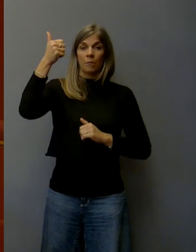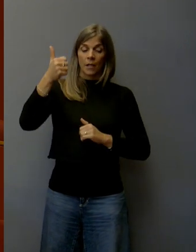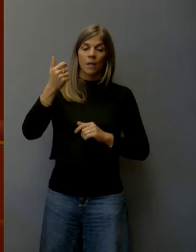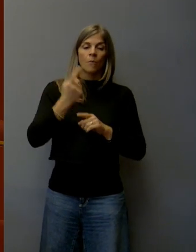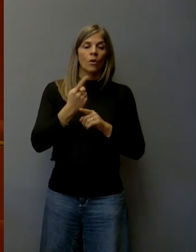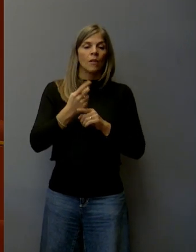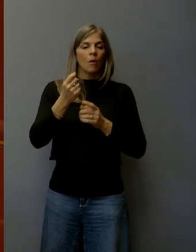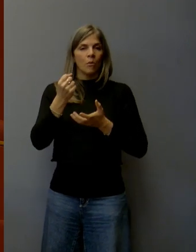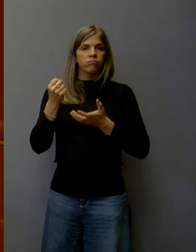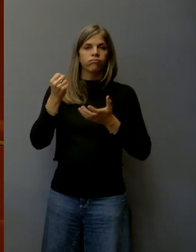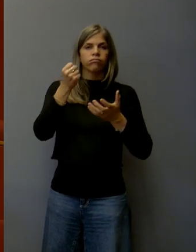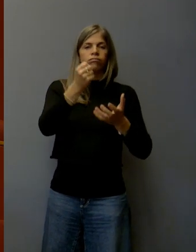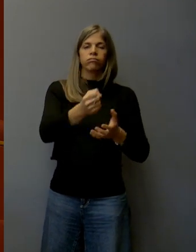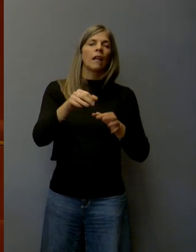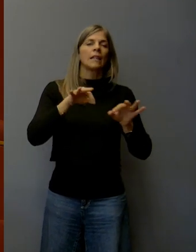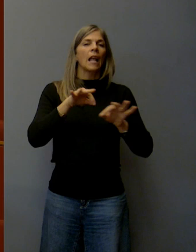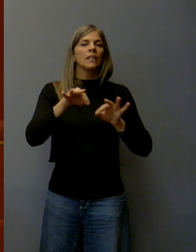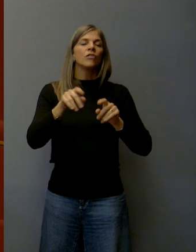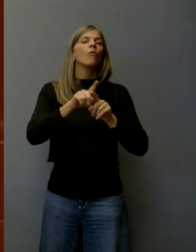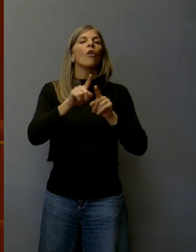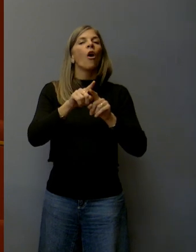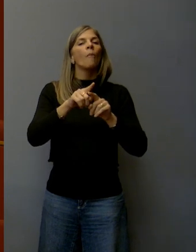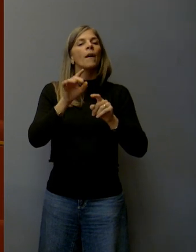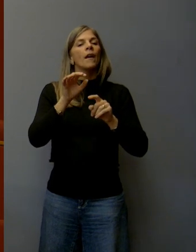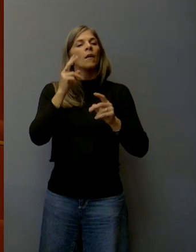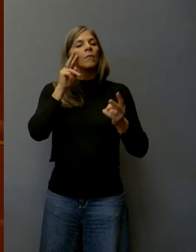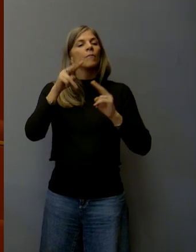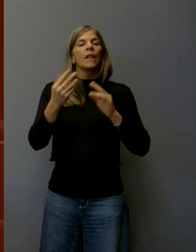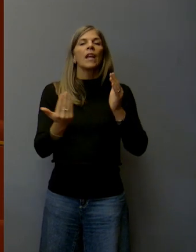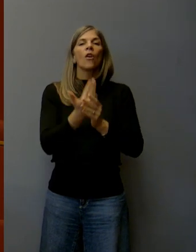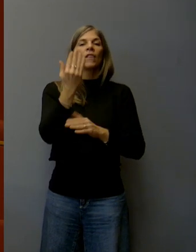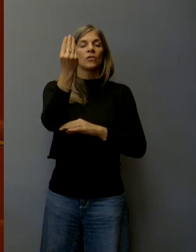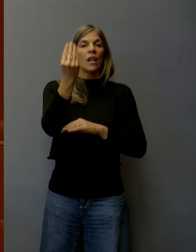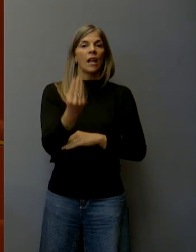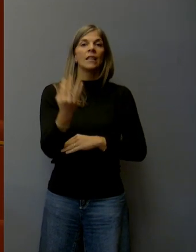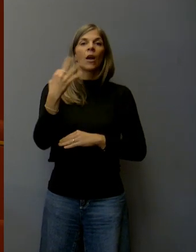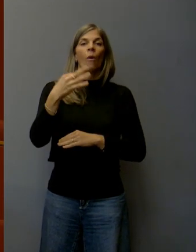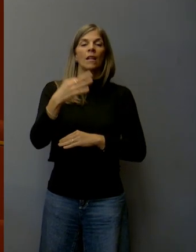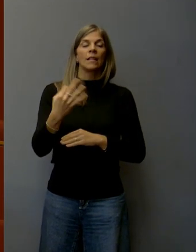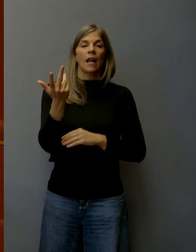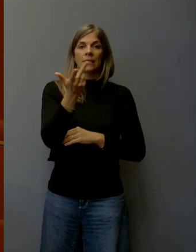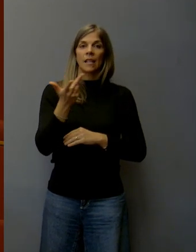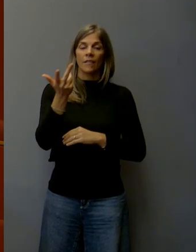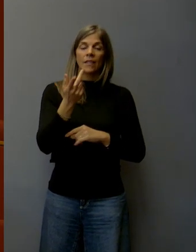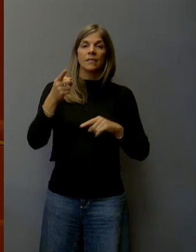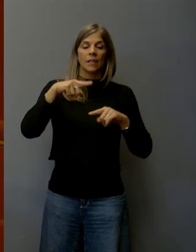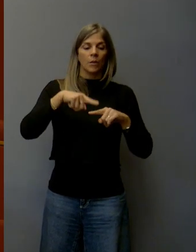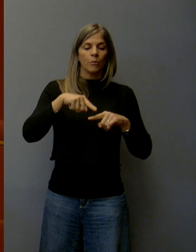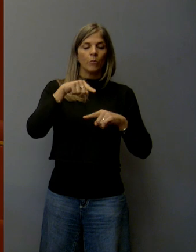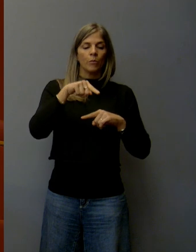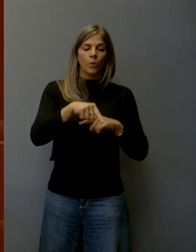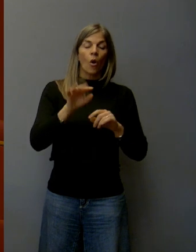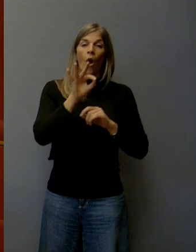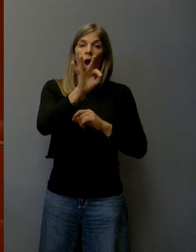di carattere strategico per l'innovazione dell'ente e per il miglioramento della qualità dei servizi considerato che al fine di raggiungere